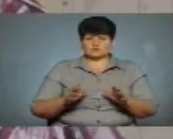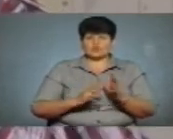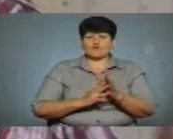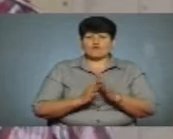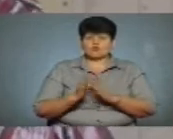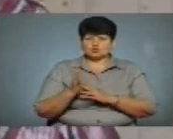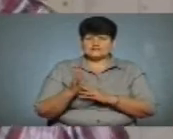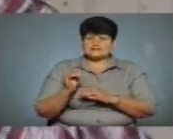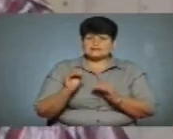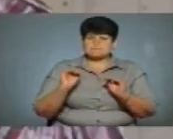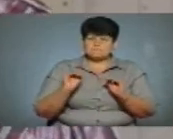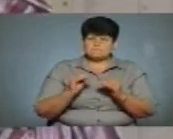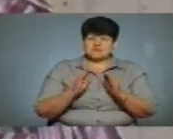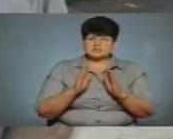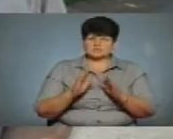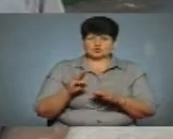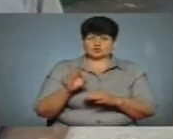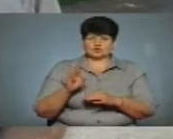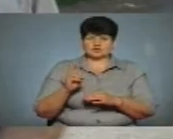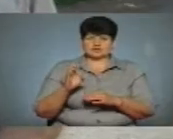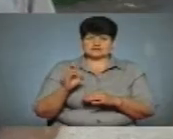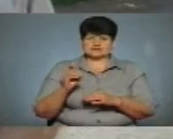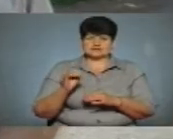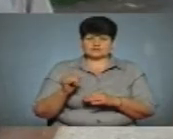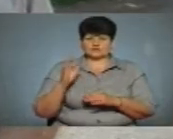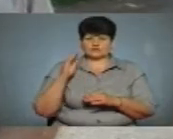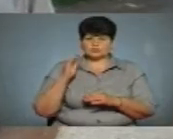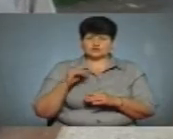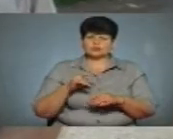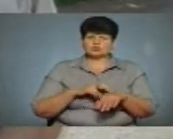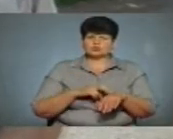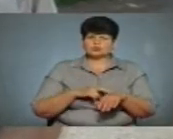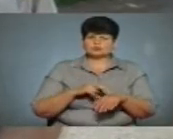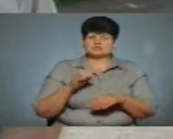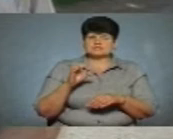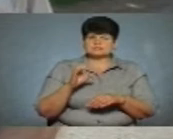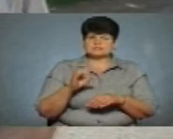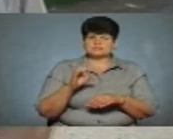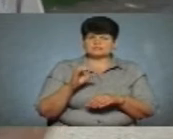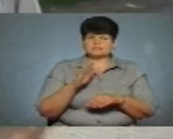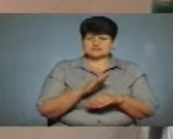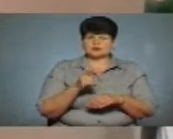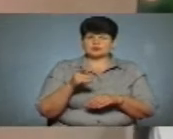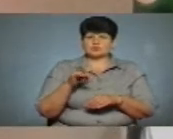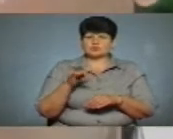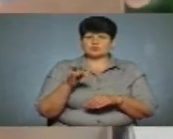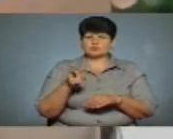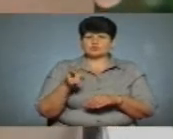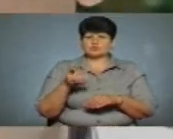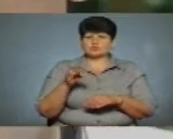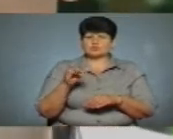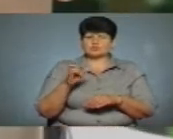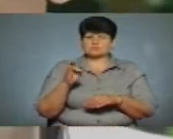водоростів і менше буде токсин в воді. Доктор біологічних наук Василь Грубінко розповів, як впливають ці водорості